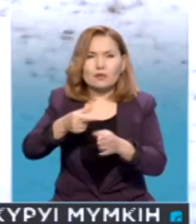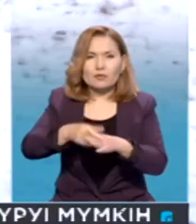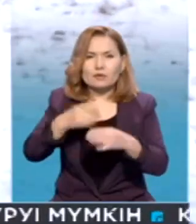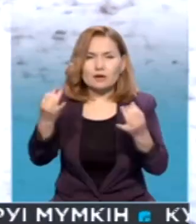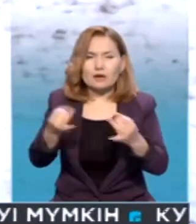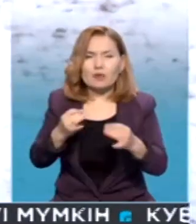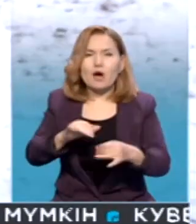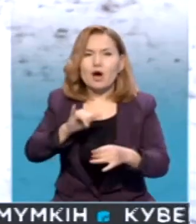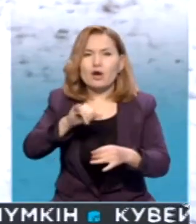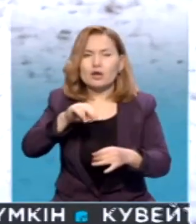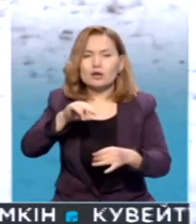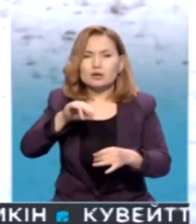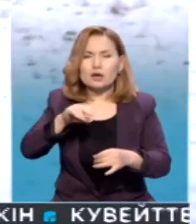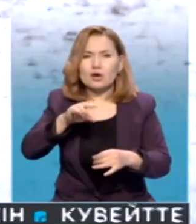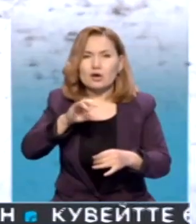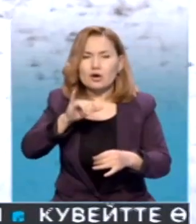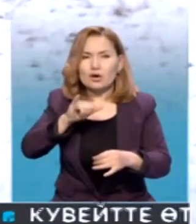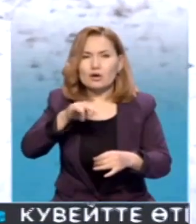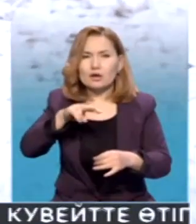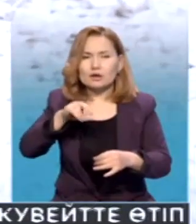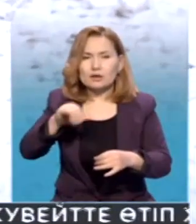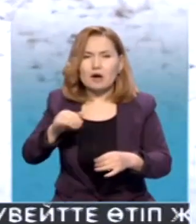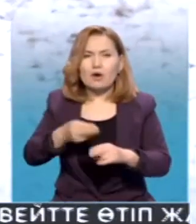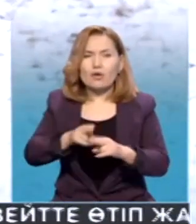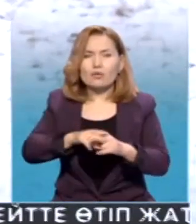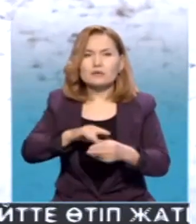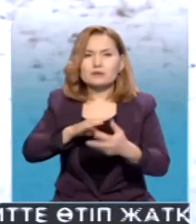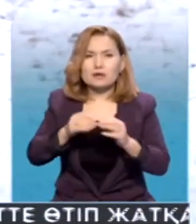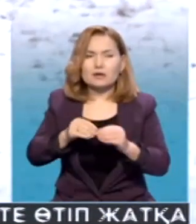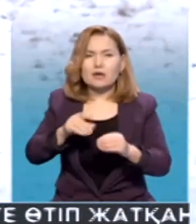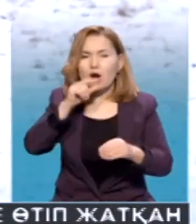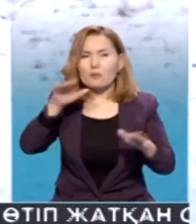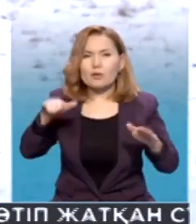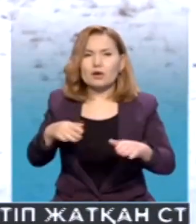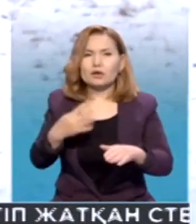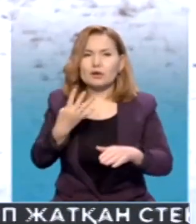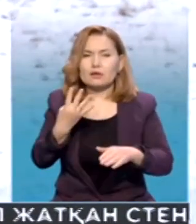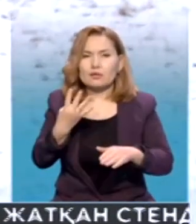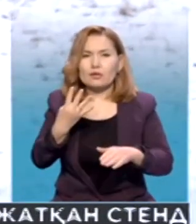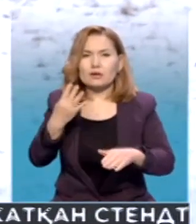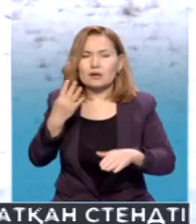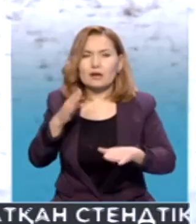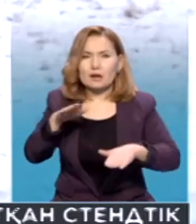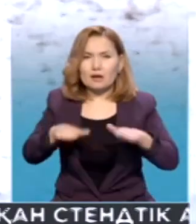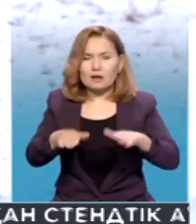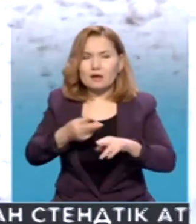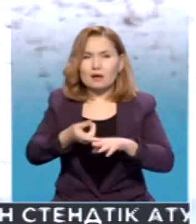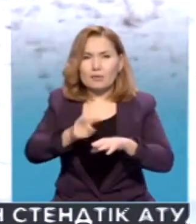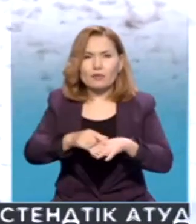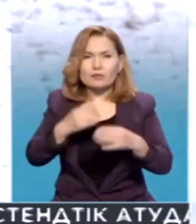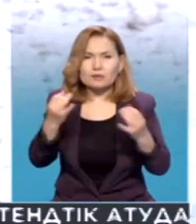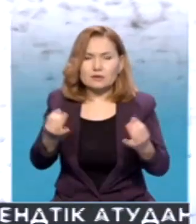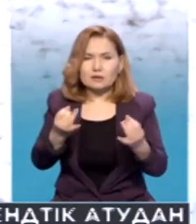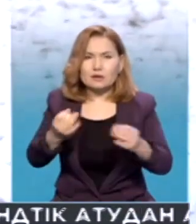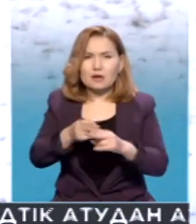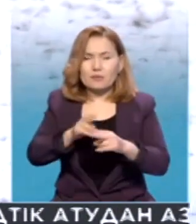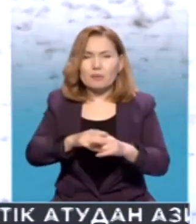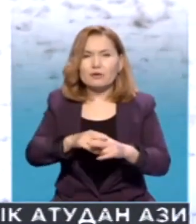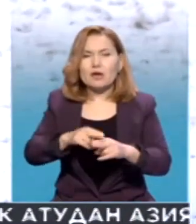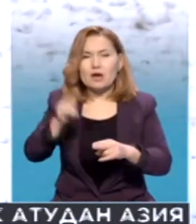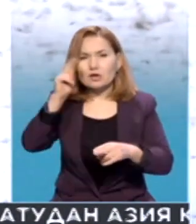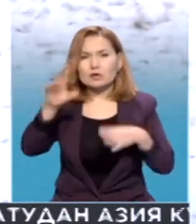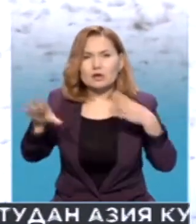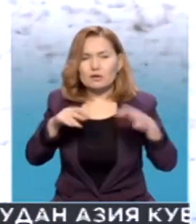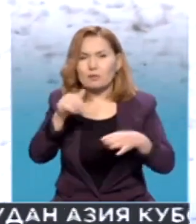қолында ұлытаудың бүркіті жасы 4-те салмағы едәуір. Қолға қондыру әдісі бойынша жаттығу жасап көреміз. Томағасын